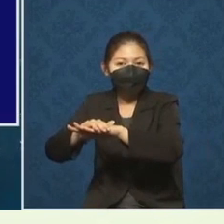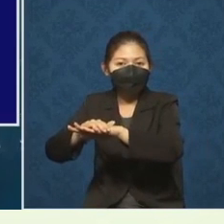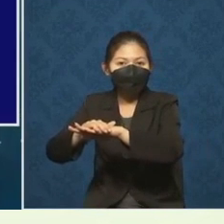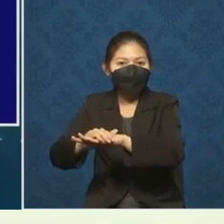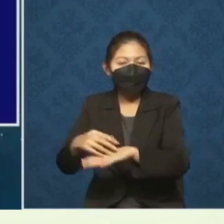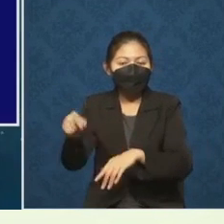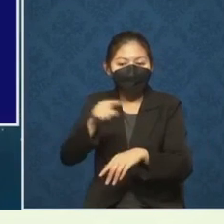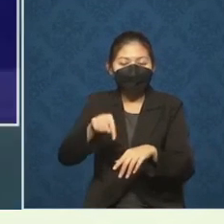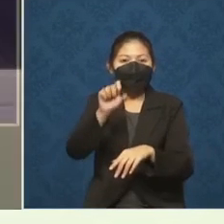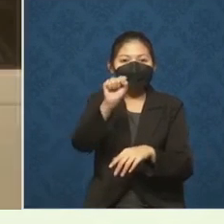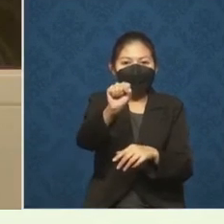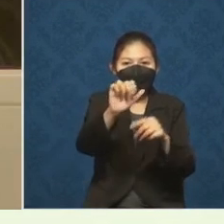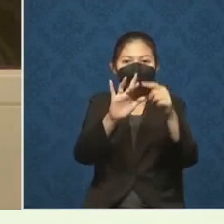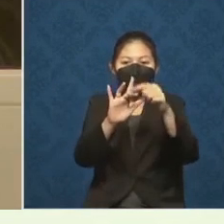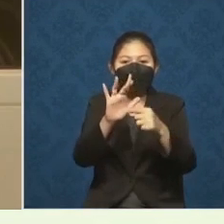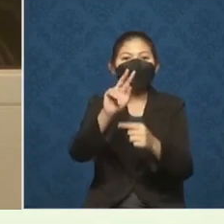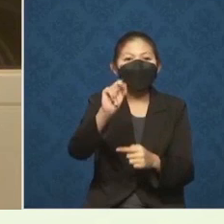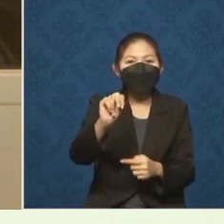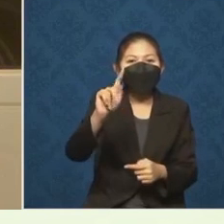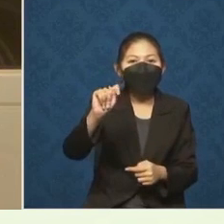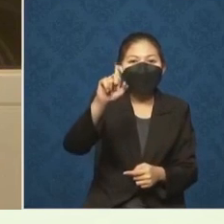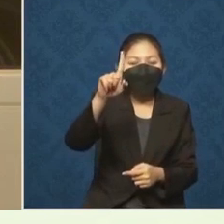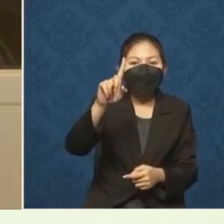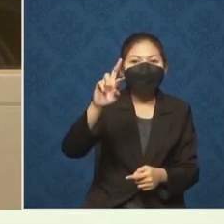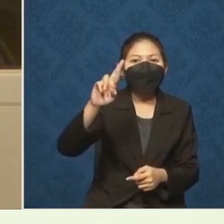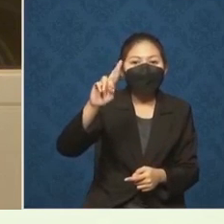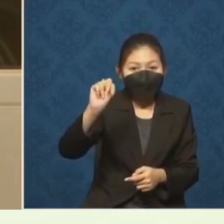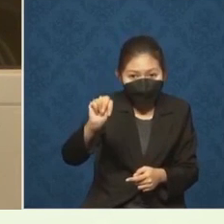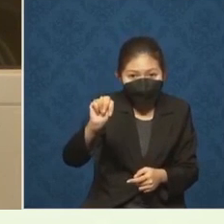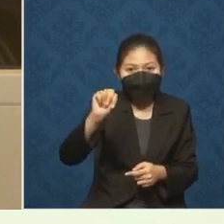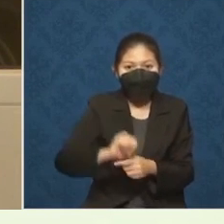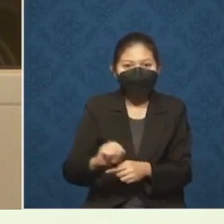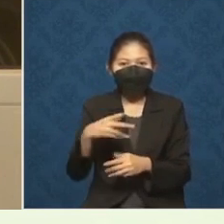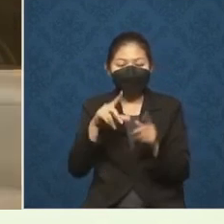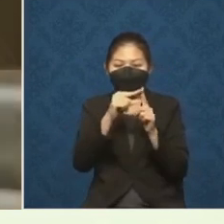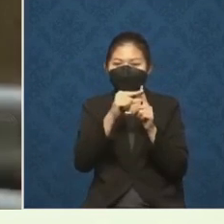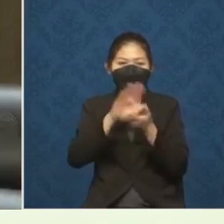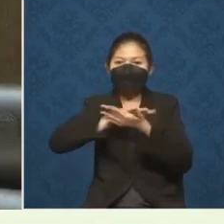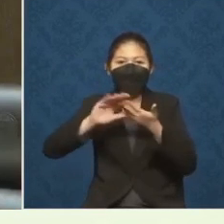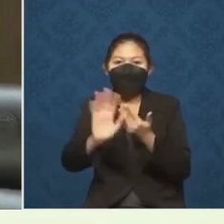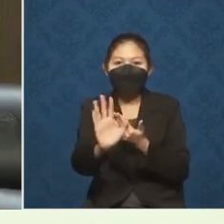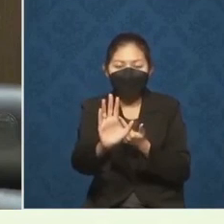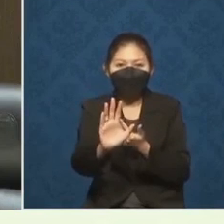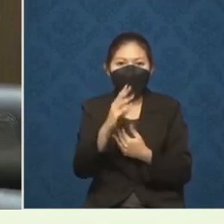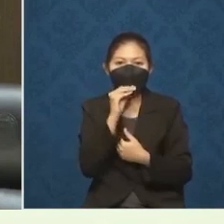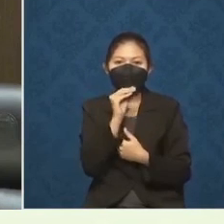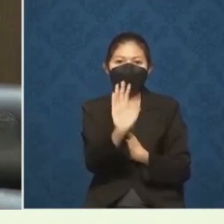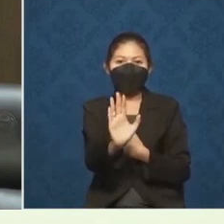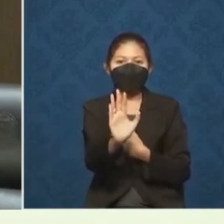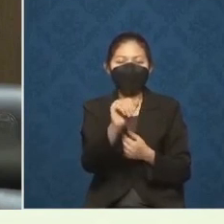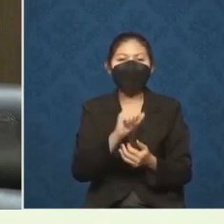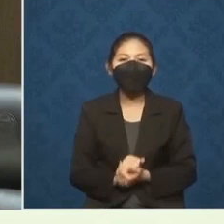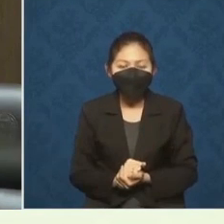นไม่ควรนะครับ ครับครับถอนครับครับยุบสภ